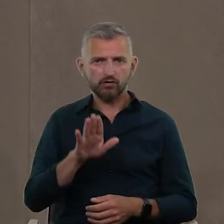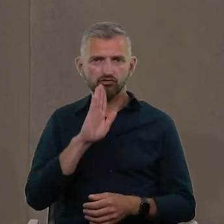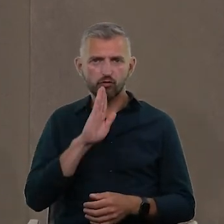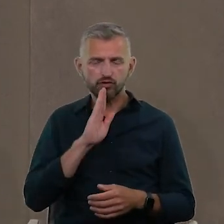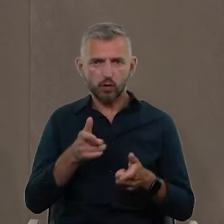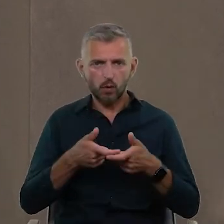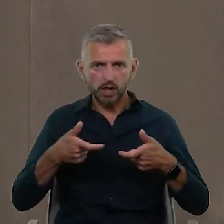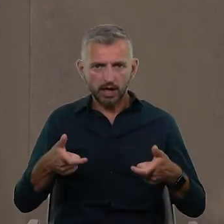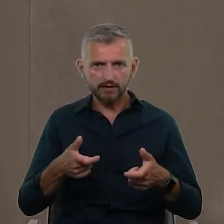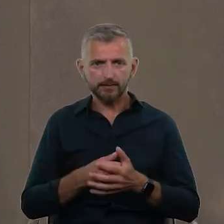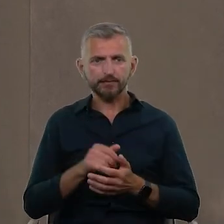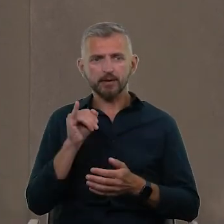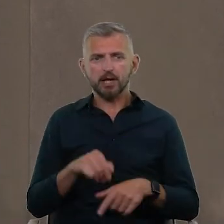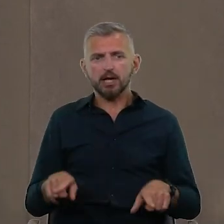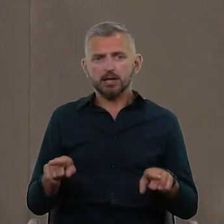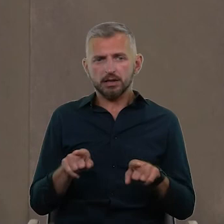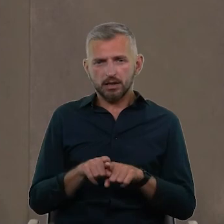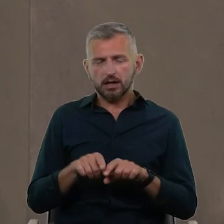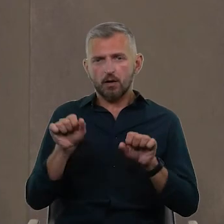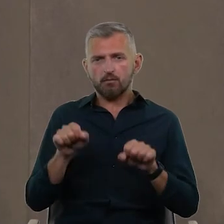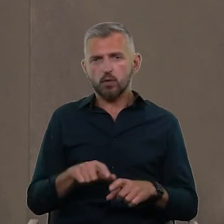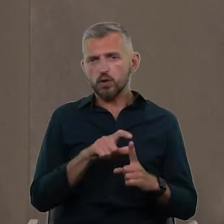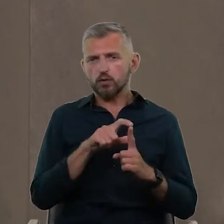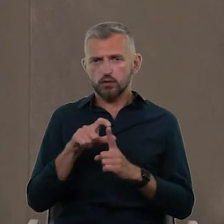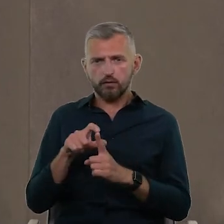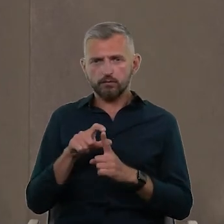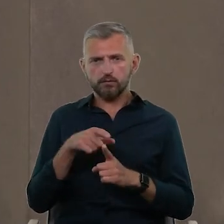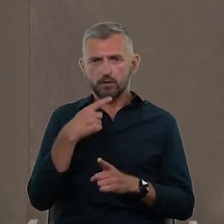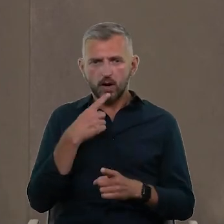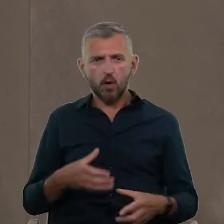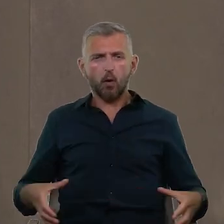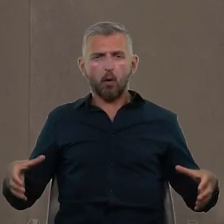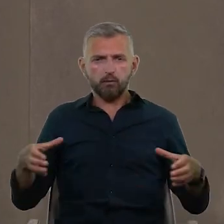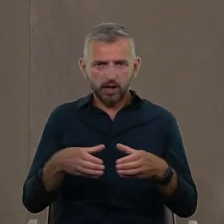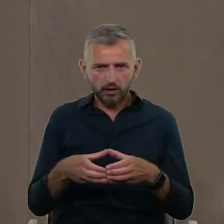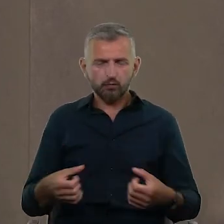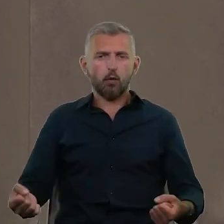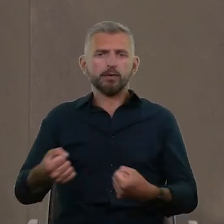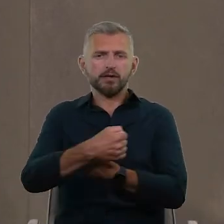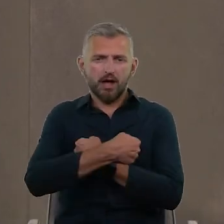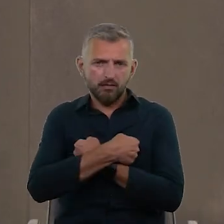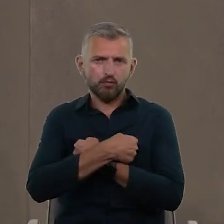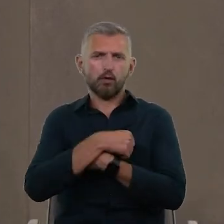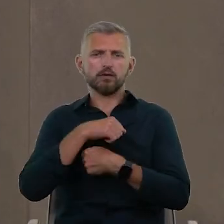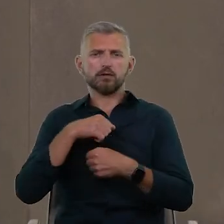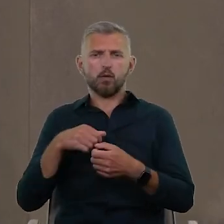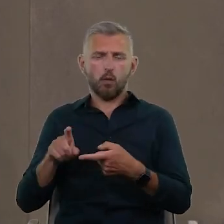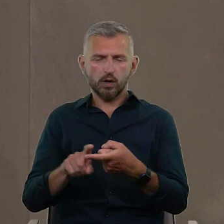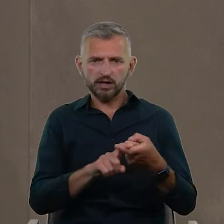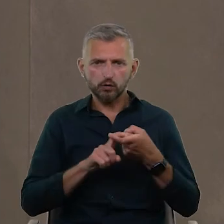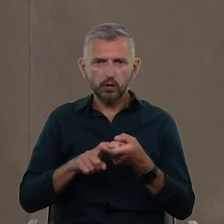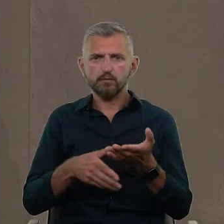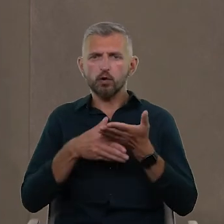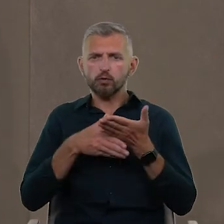жіночий конгрес. І такі, знаєте, можна вже навіть слоганами говорити. Об'єднуємось, обіймаємось, координуємо,